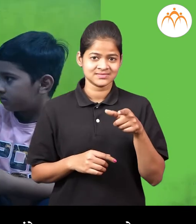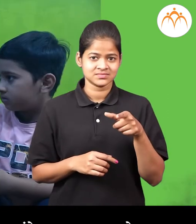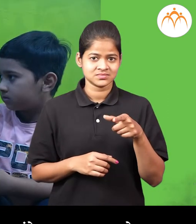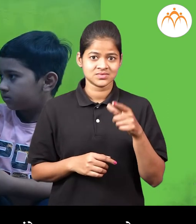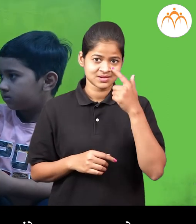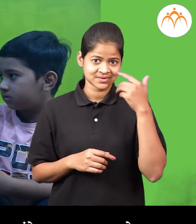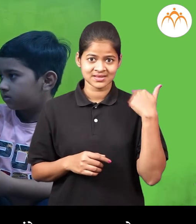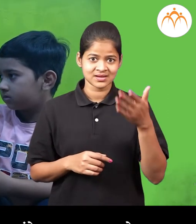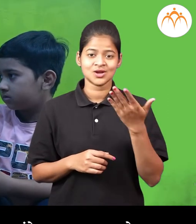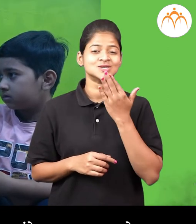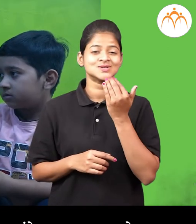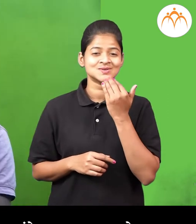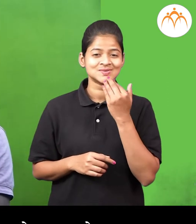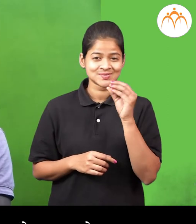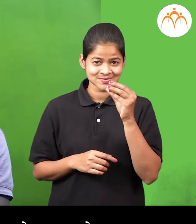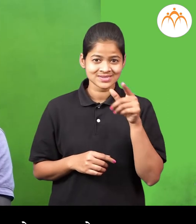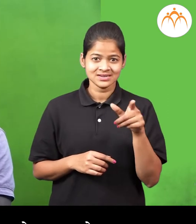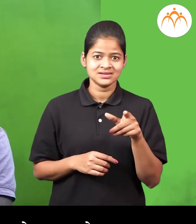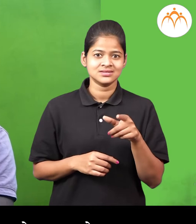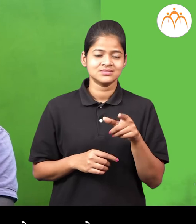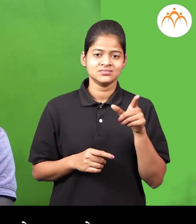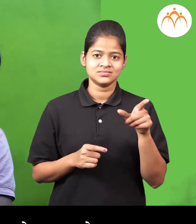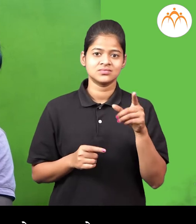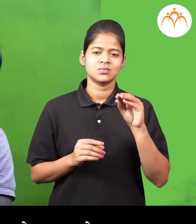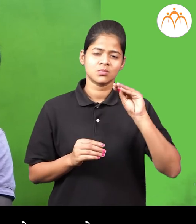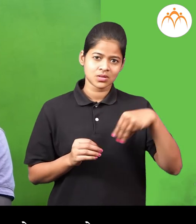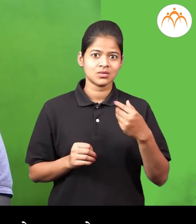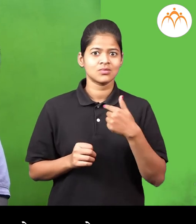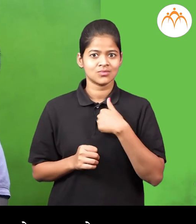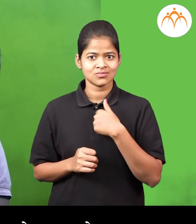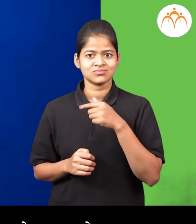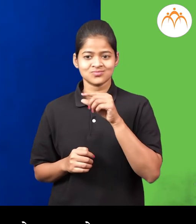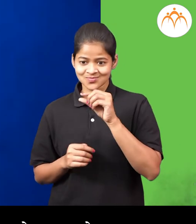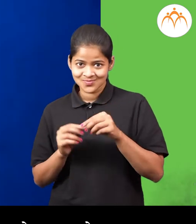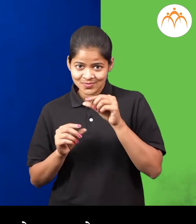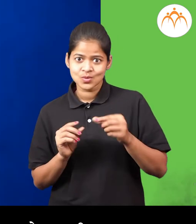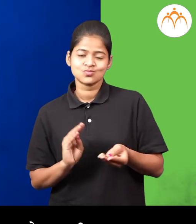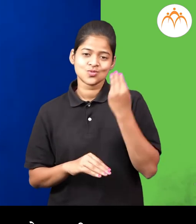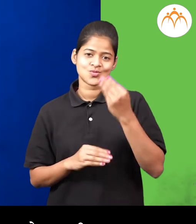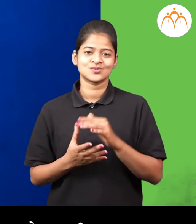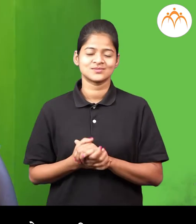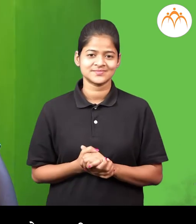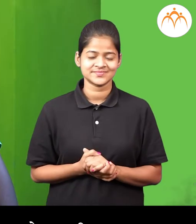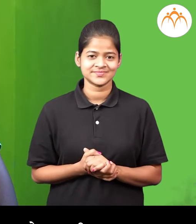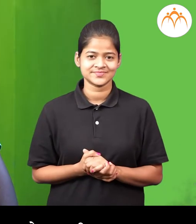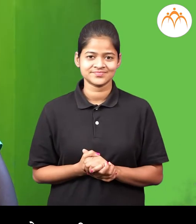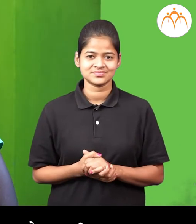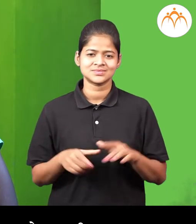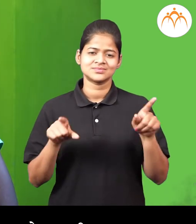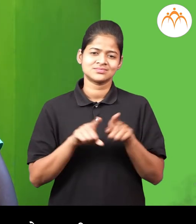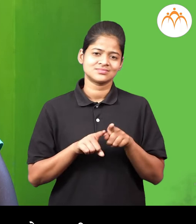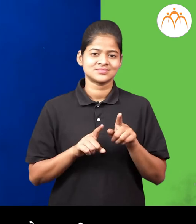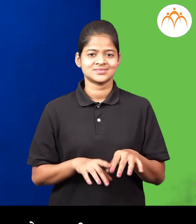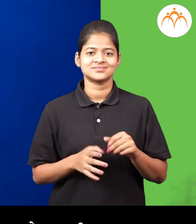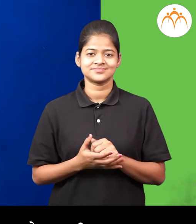जासते हैत काई सकाई माजे कड़ेतर अनेक गोट्या हैत पन चिक्क्या ही एका हुन जासते